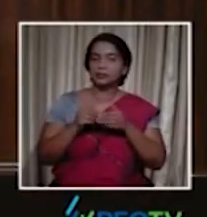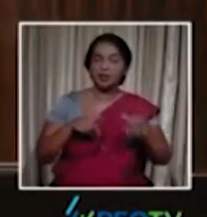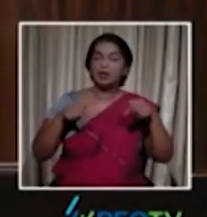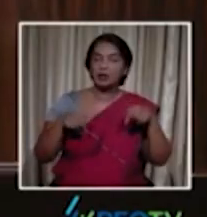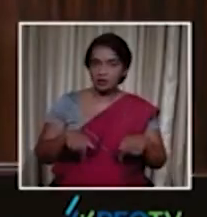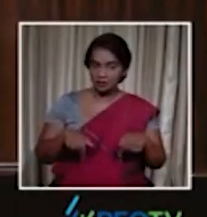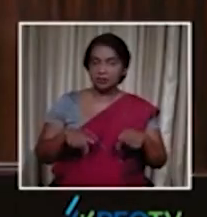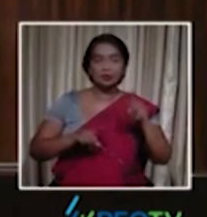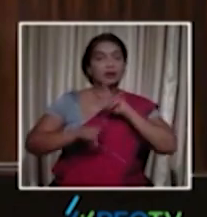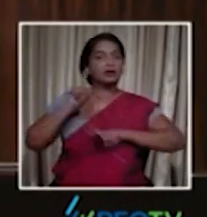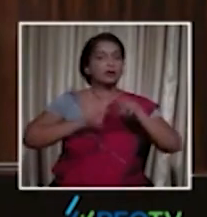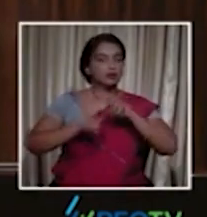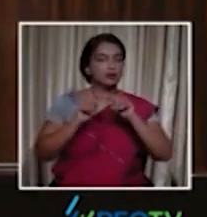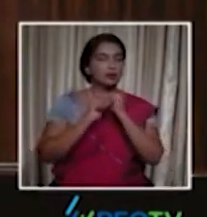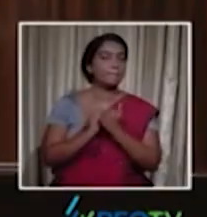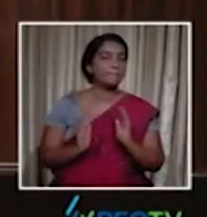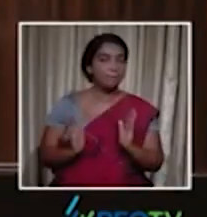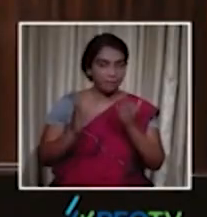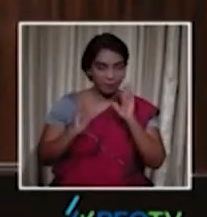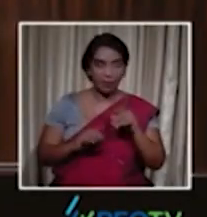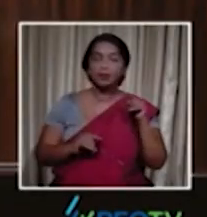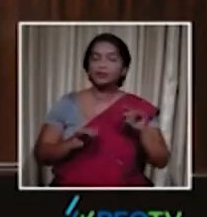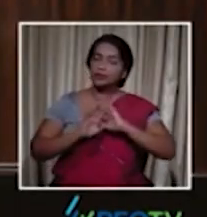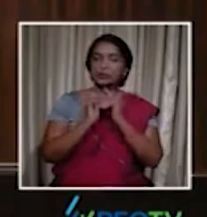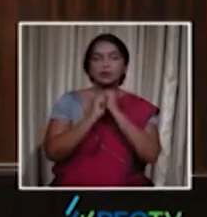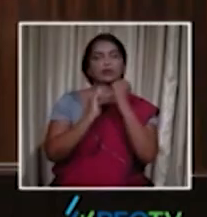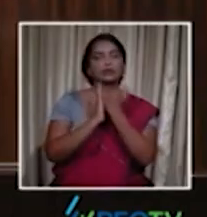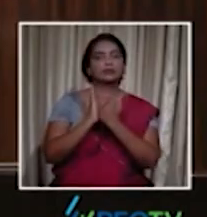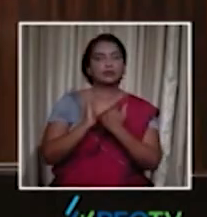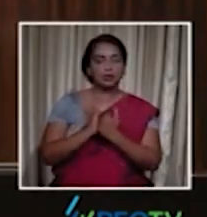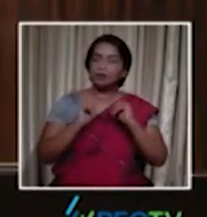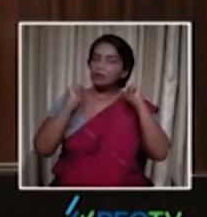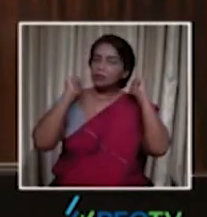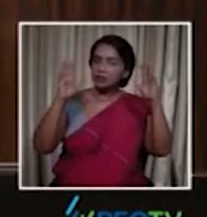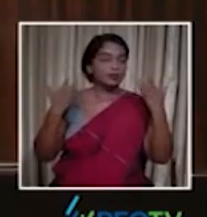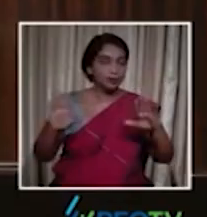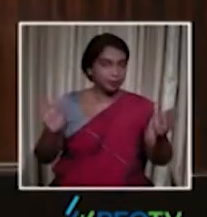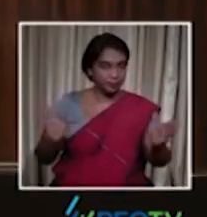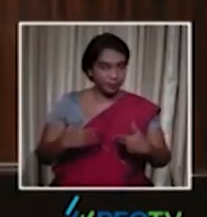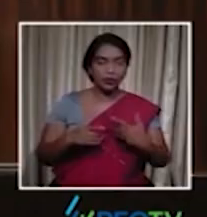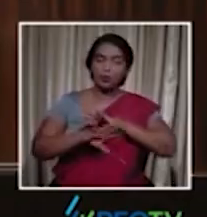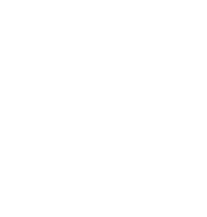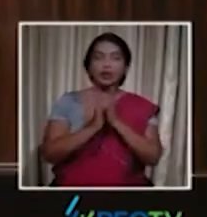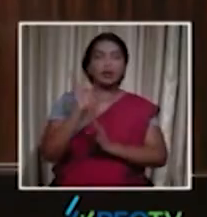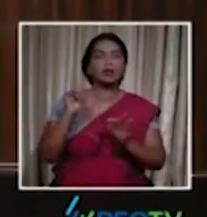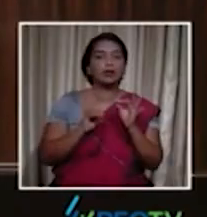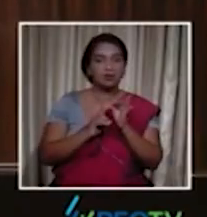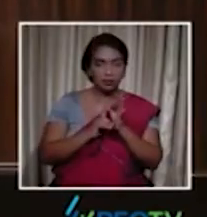අද රැස්වීමේදී වැඩ කටයුතු කරන බැවින් එම සියලුම වැඩ කටයුතු සාර්ථක අවසන් කරන තෙක් සියලුම